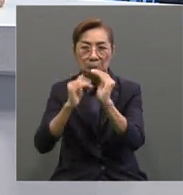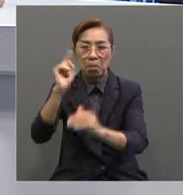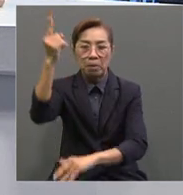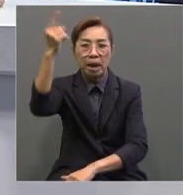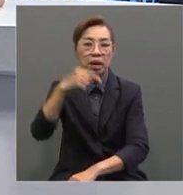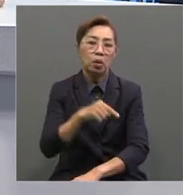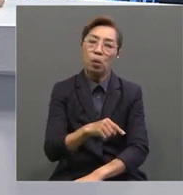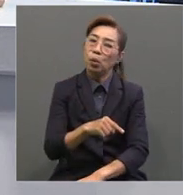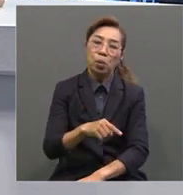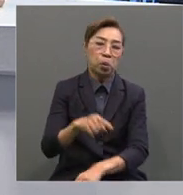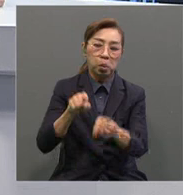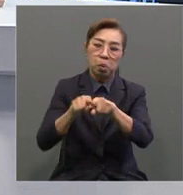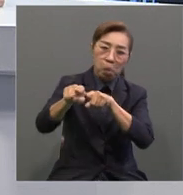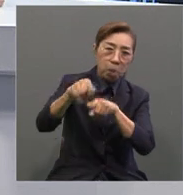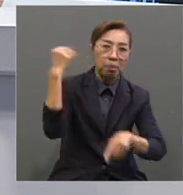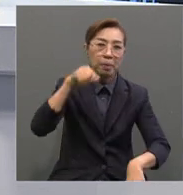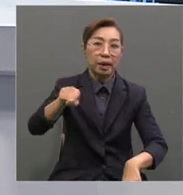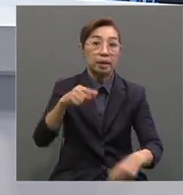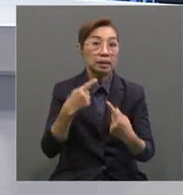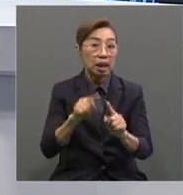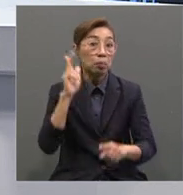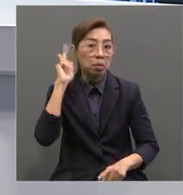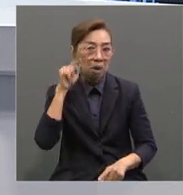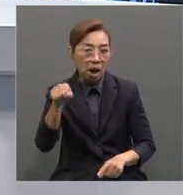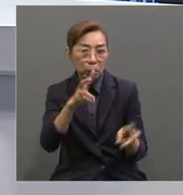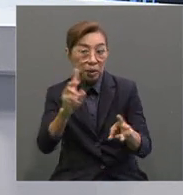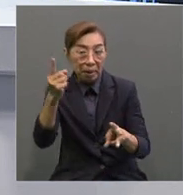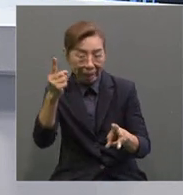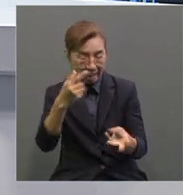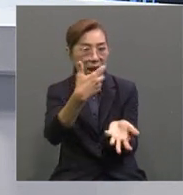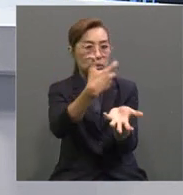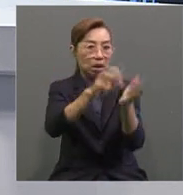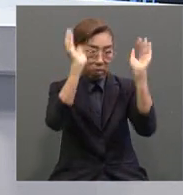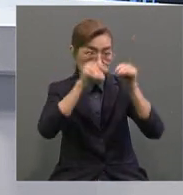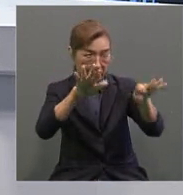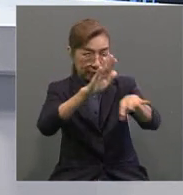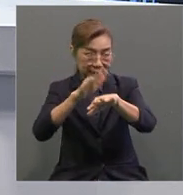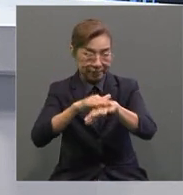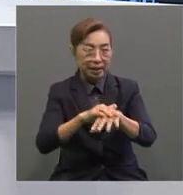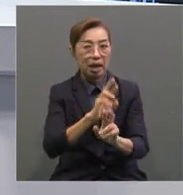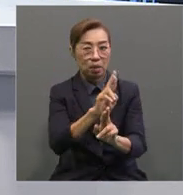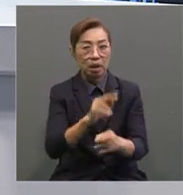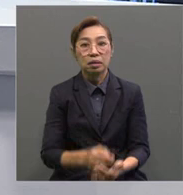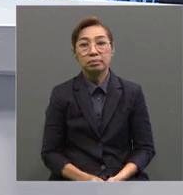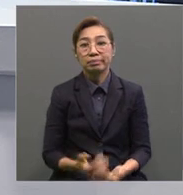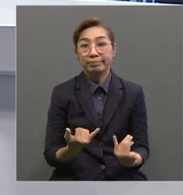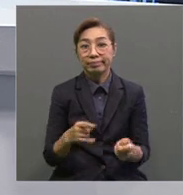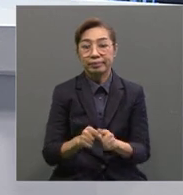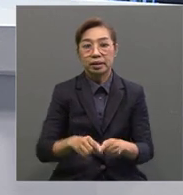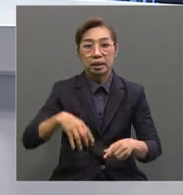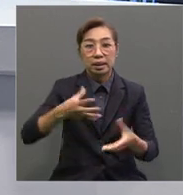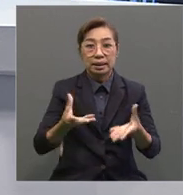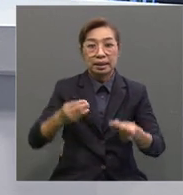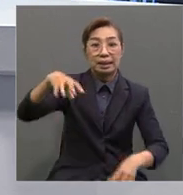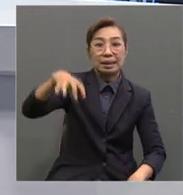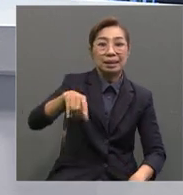ก็แทบจะตามกันไม่ทันแต่ว่าถ้ามีข่าวเนี่ยเดี๋ยวจะมาแจ้งให้คุณผู้ชมได้ทราบจะได้รู้ตัวก่อนนะคะอย่างเรื่องของเจ้าหน้าที่กรมที่ดินแอบ